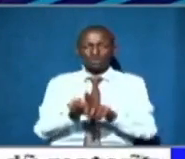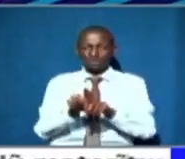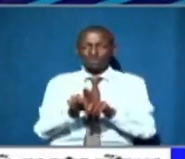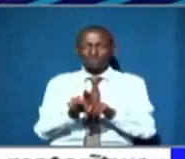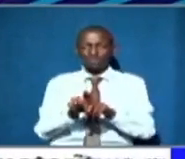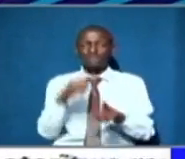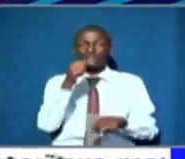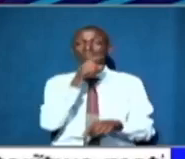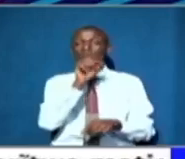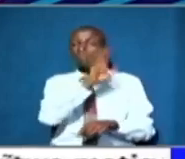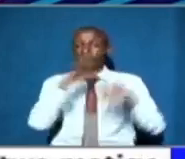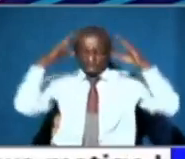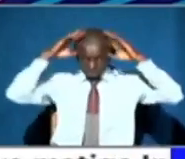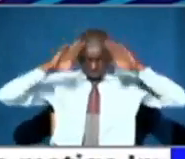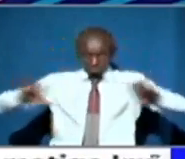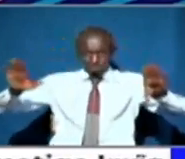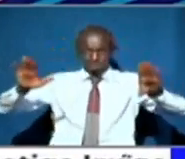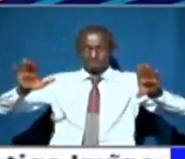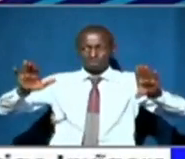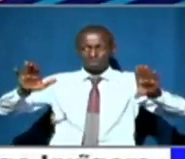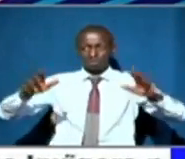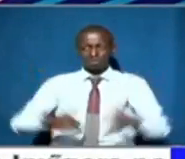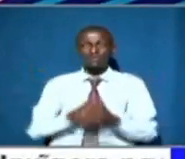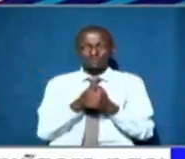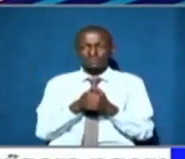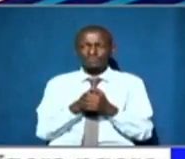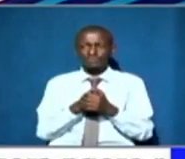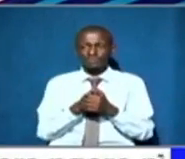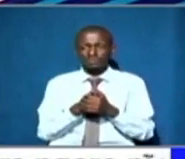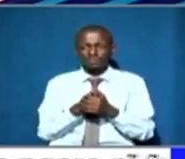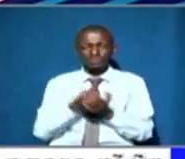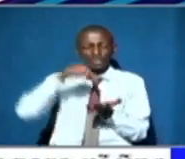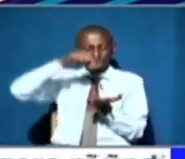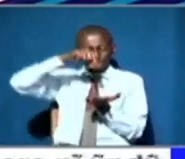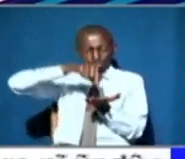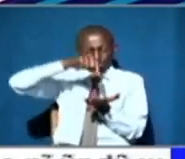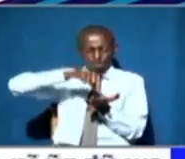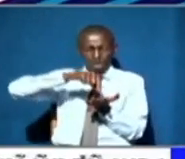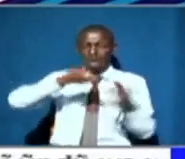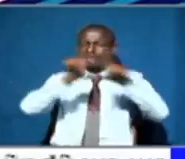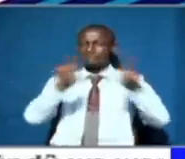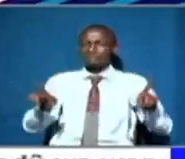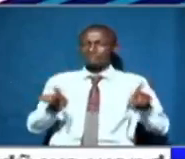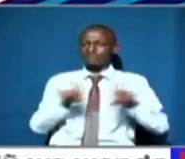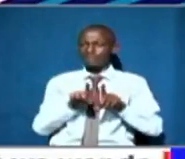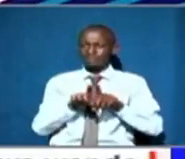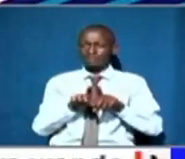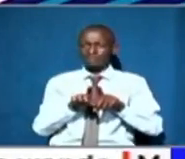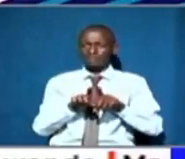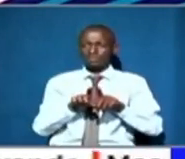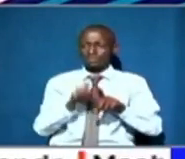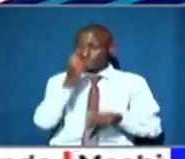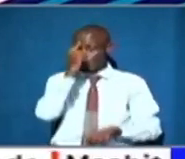muthurio ni auga o mundu ngitwa Ramadhan ona korani niguo rauga twaritie nginya na mutumia uri tukoragwo twina kwa